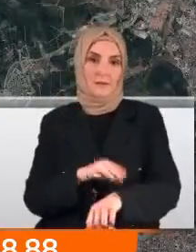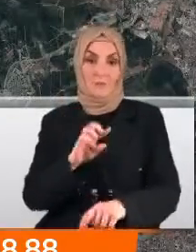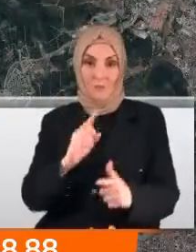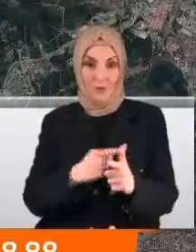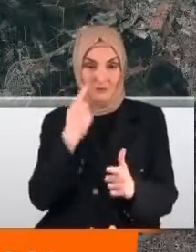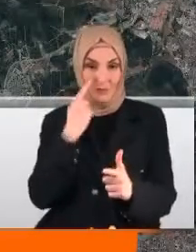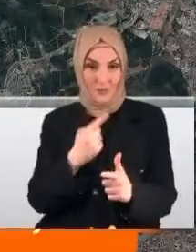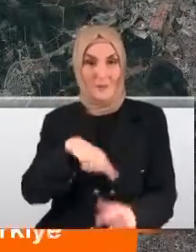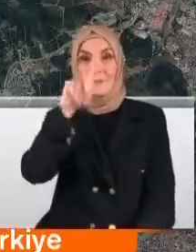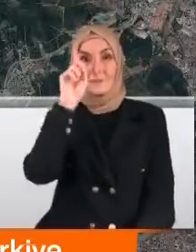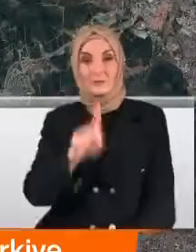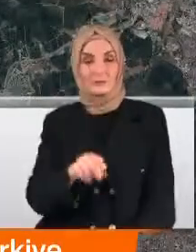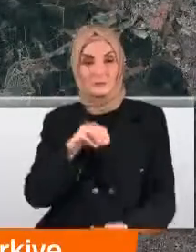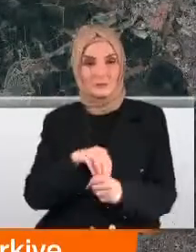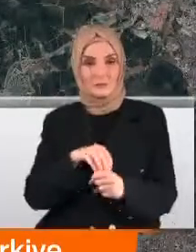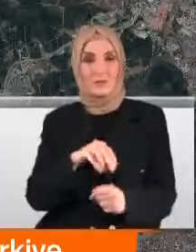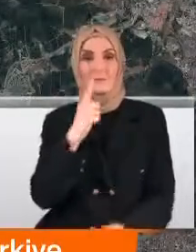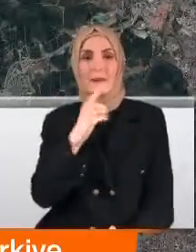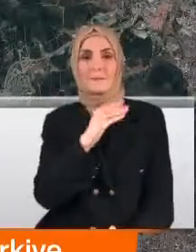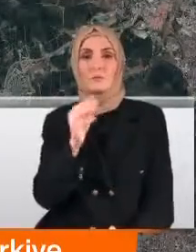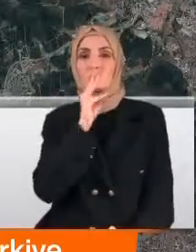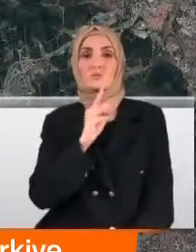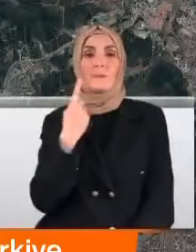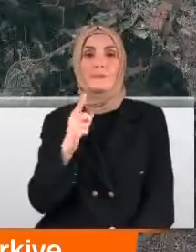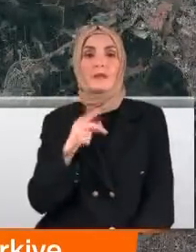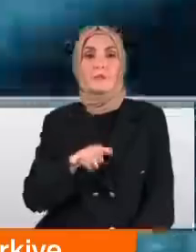birlikte günde 1 milyon 300 bin yolcuya